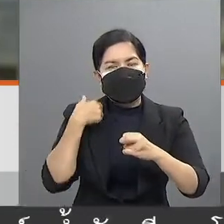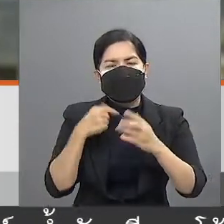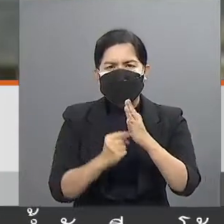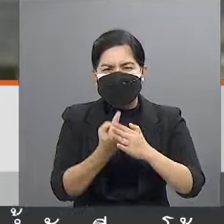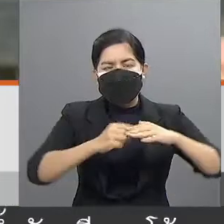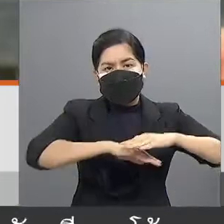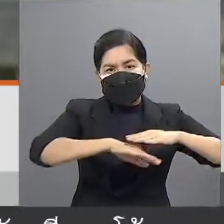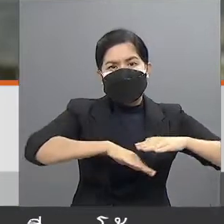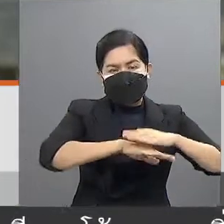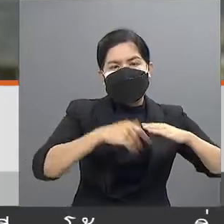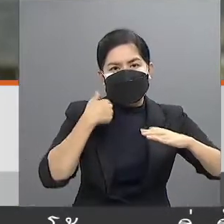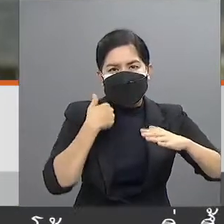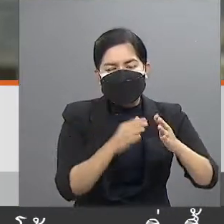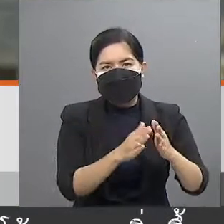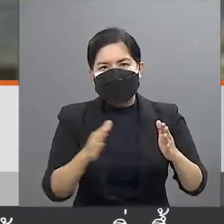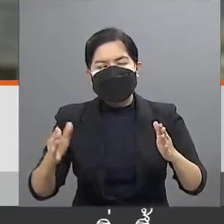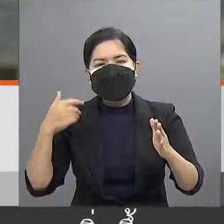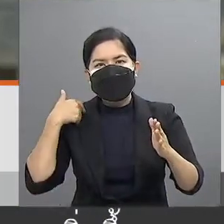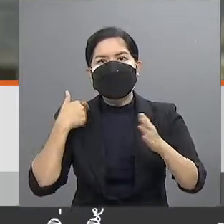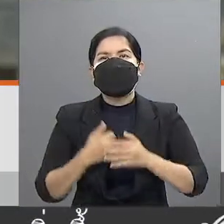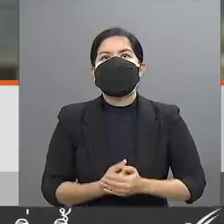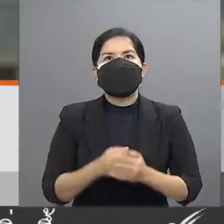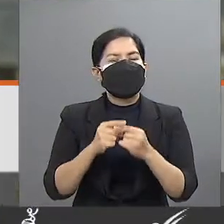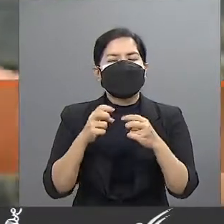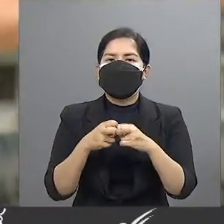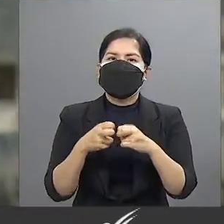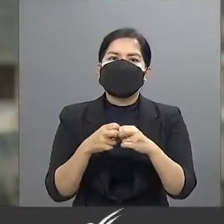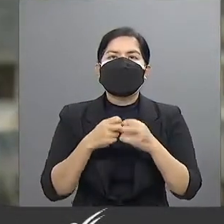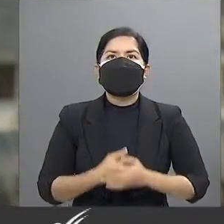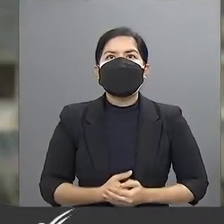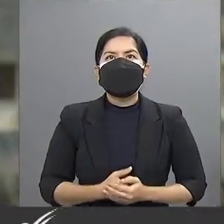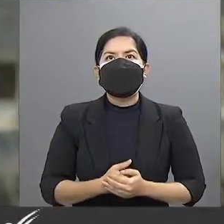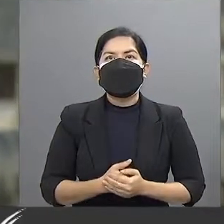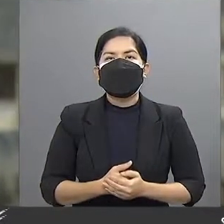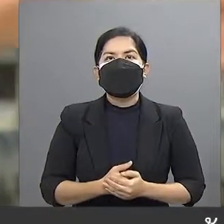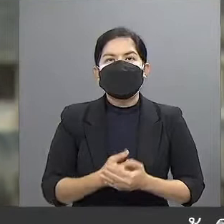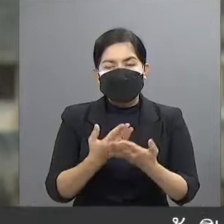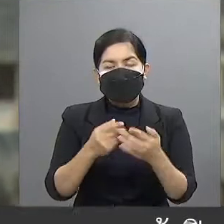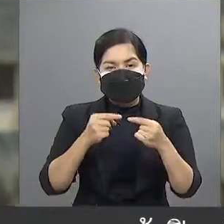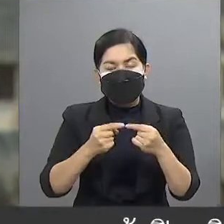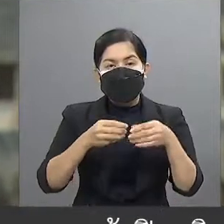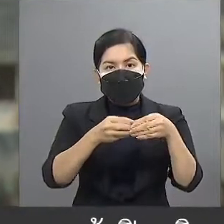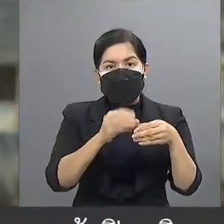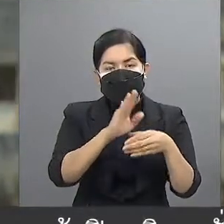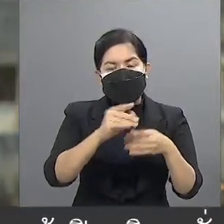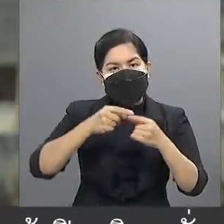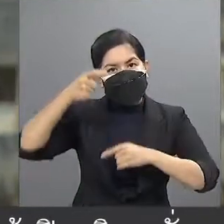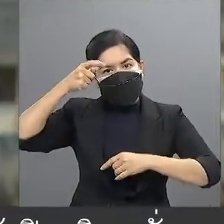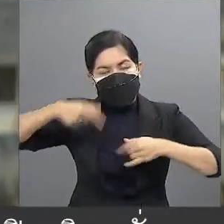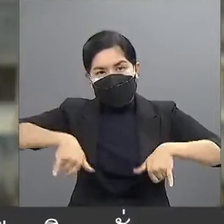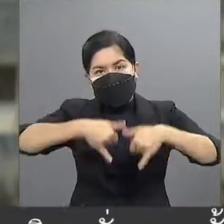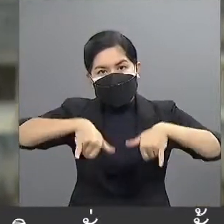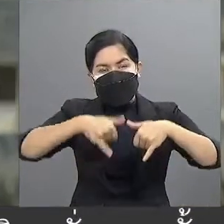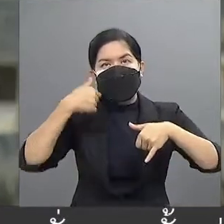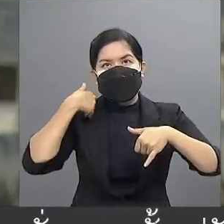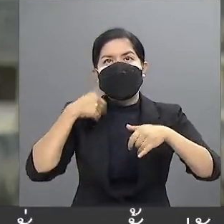ผู้ขายหญ้าแม่ค้าอะไรกระทบหมดเลยเตียววัวจนก็แม่ค้าเต็มหมดที่นาบ่อนั้นก็วันนี้ก็หยุดหมด